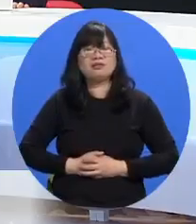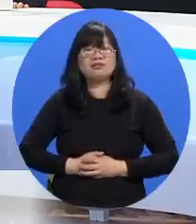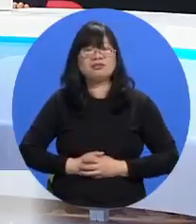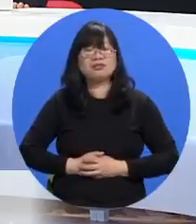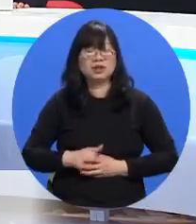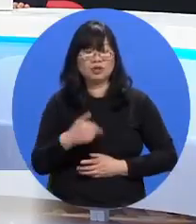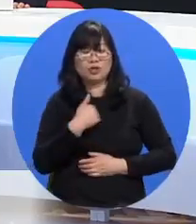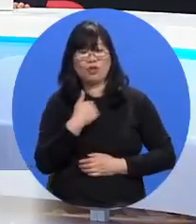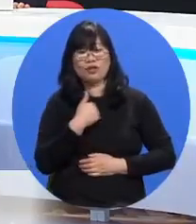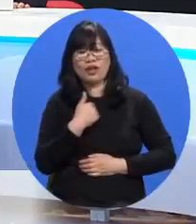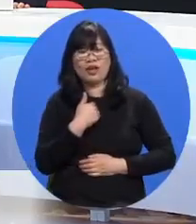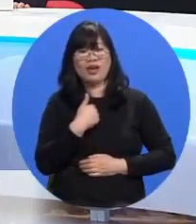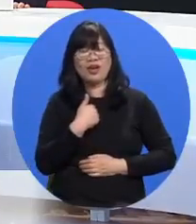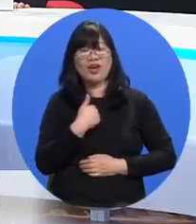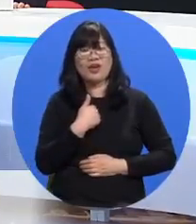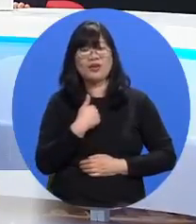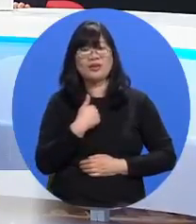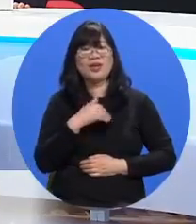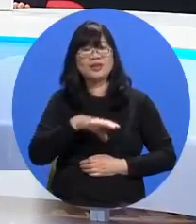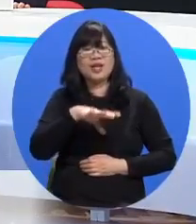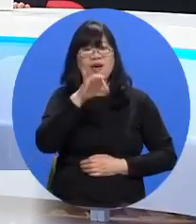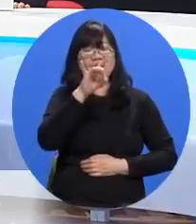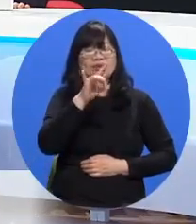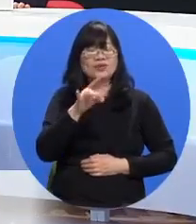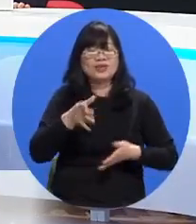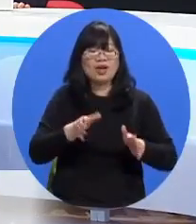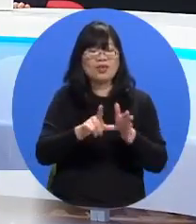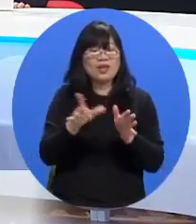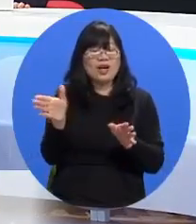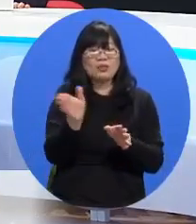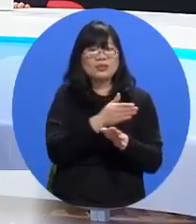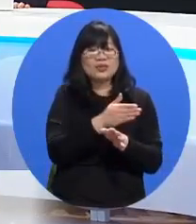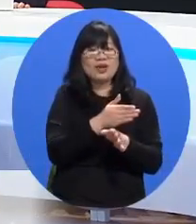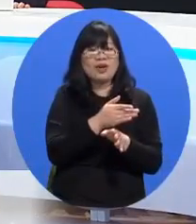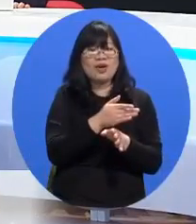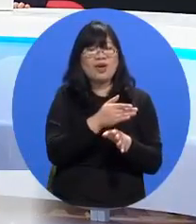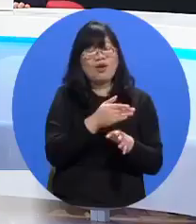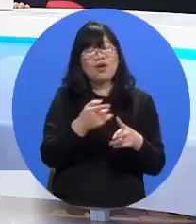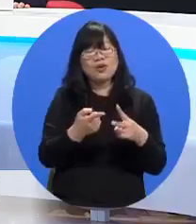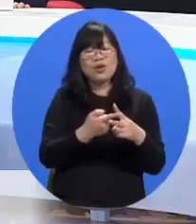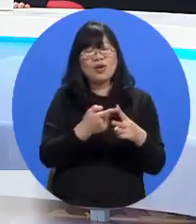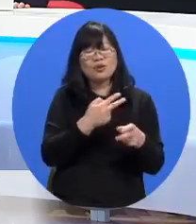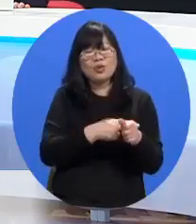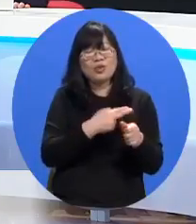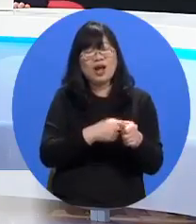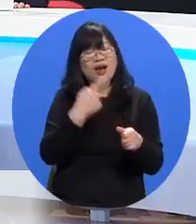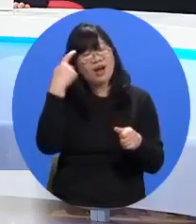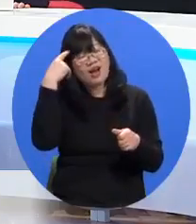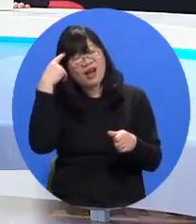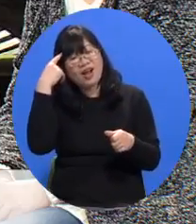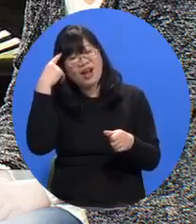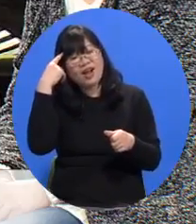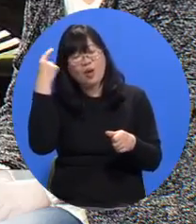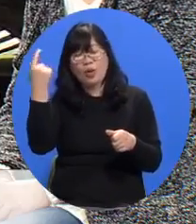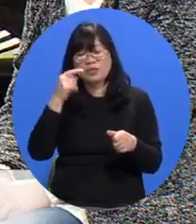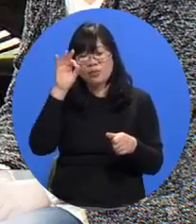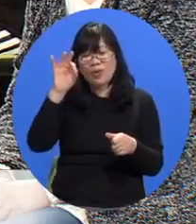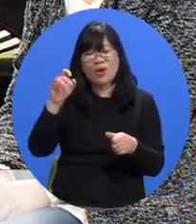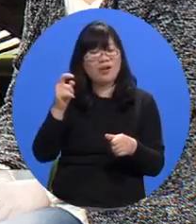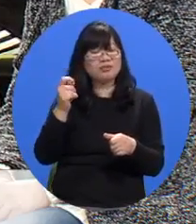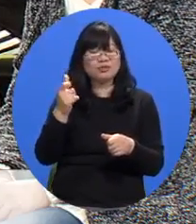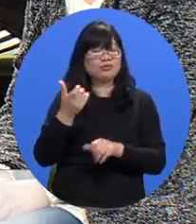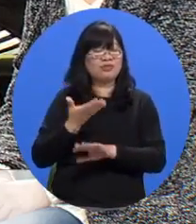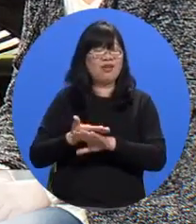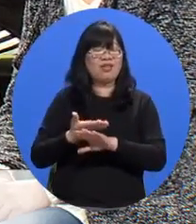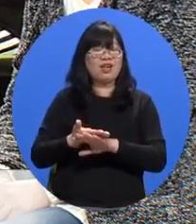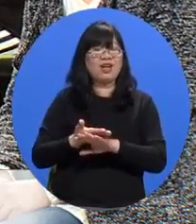근데 저에게 뭐 나는 모태 초등교사였다 이런 애들도 1학년 와서 사는 거 보면 전혀 거리가 멀더라고요. 혹시 늘 시중에